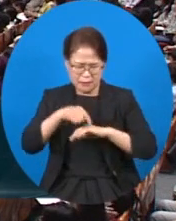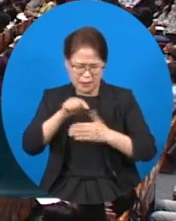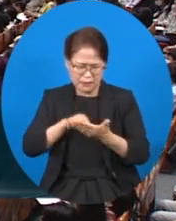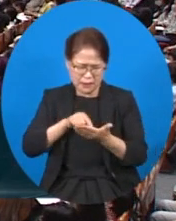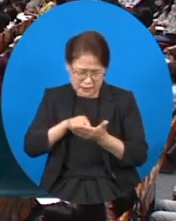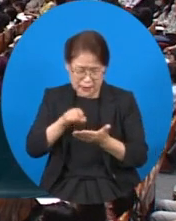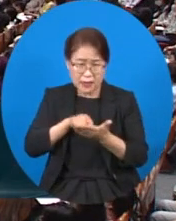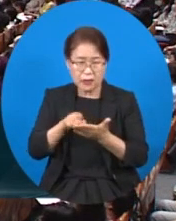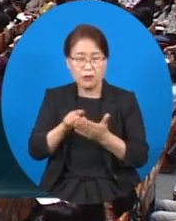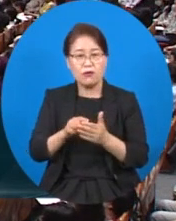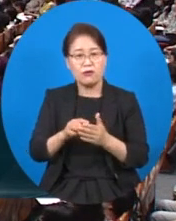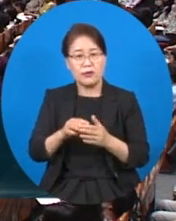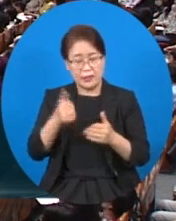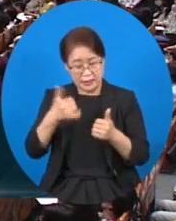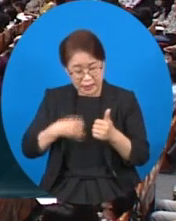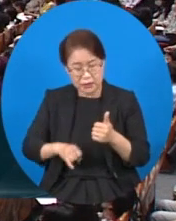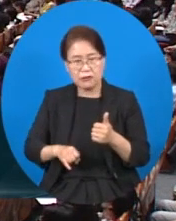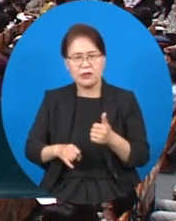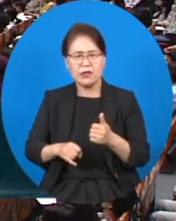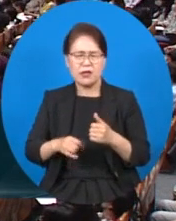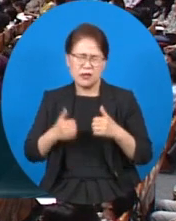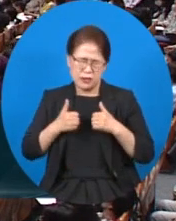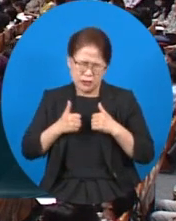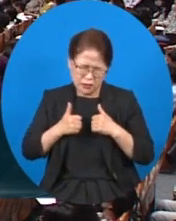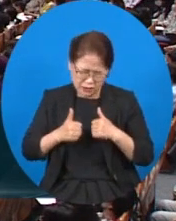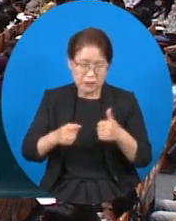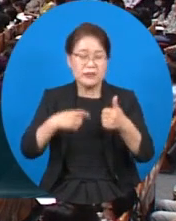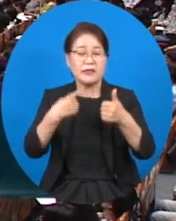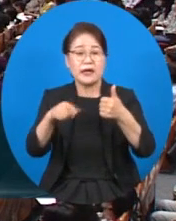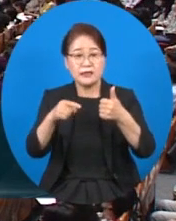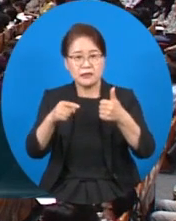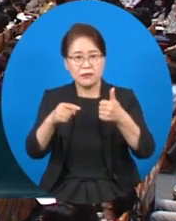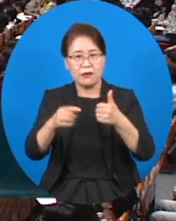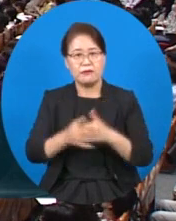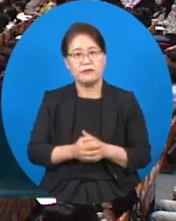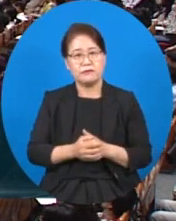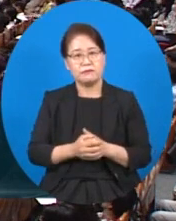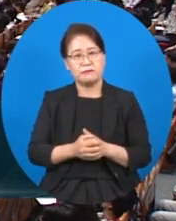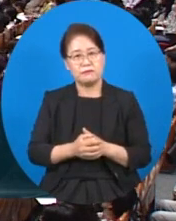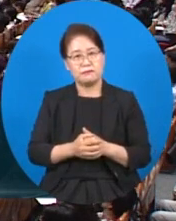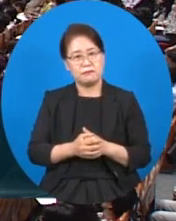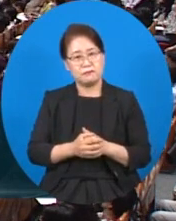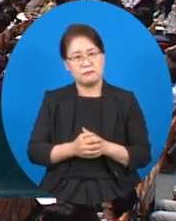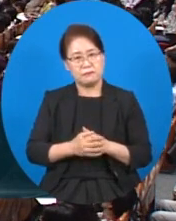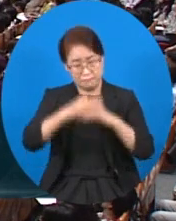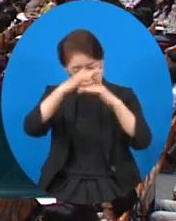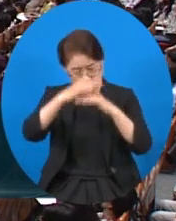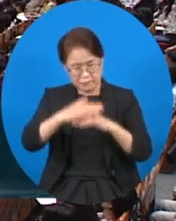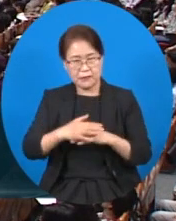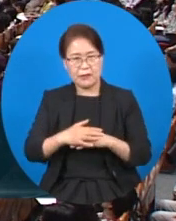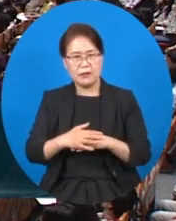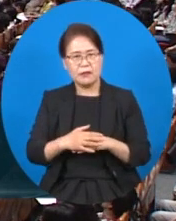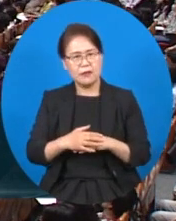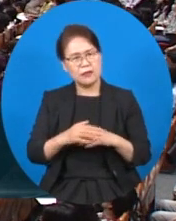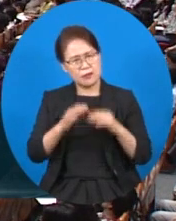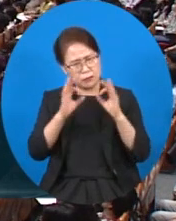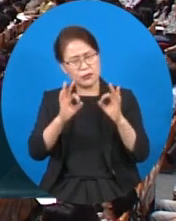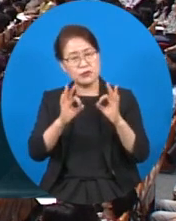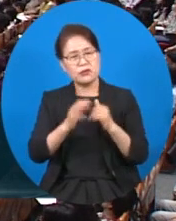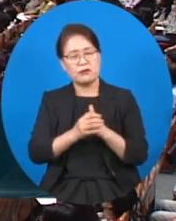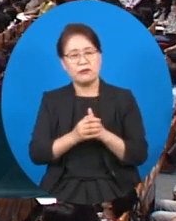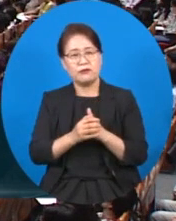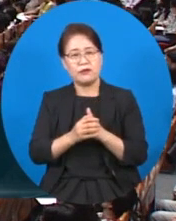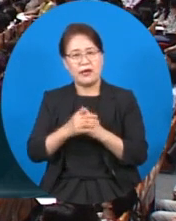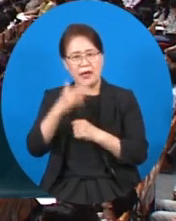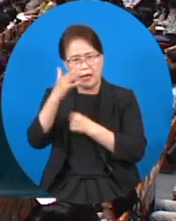새기고 내 자녀에게 부지런히 가르치며. 여러분, 이 말씀을 잘 보십시오. 자녀에게 하나님의